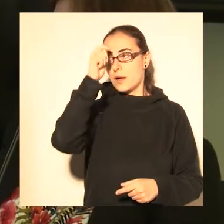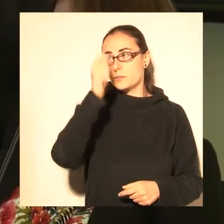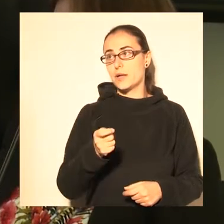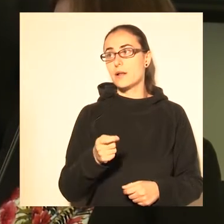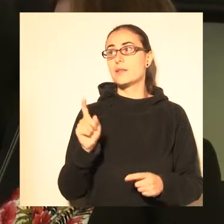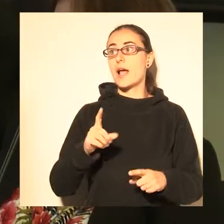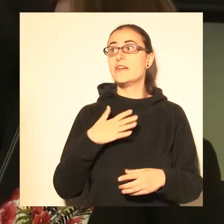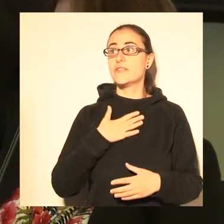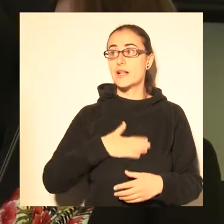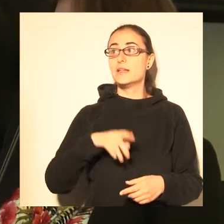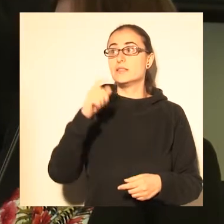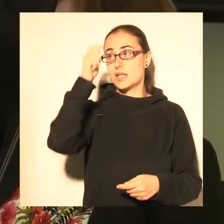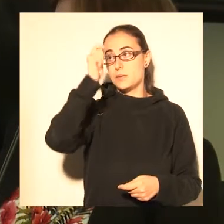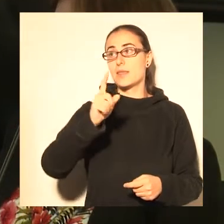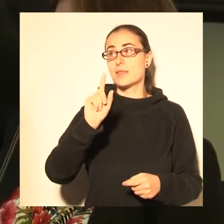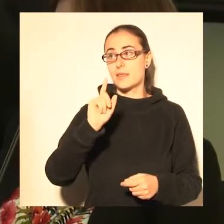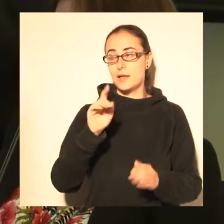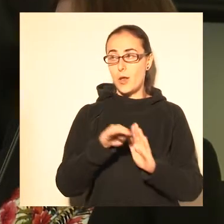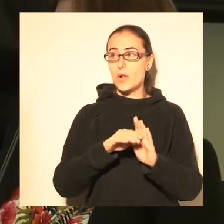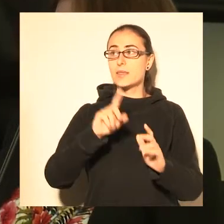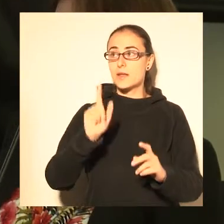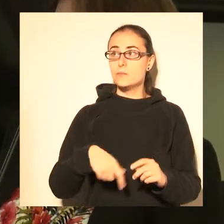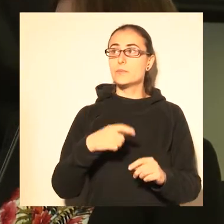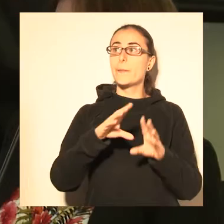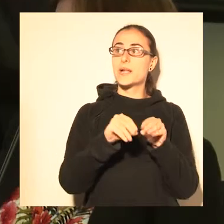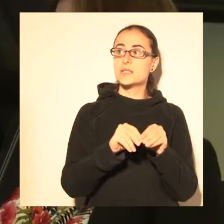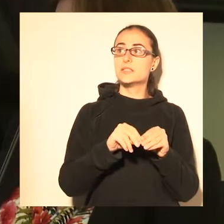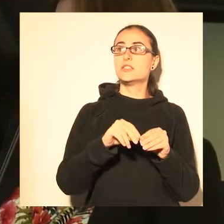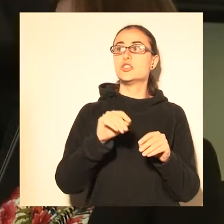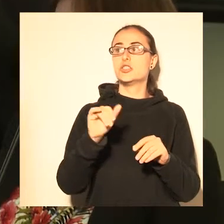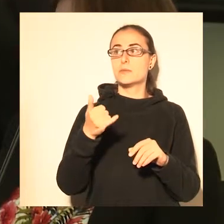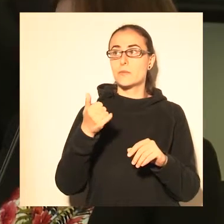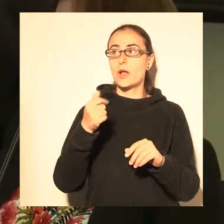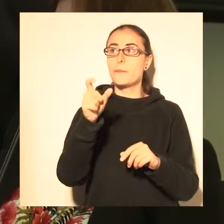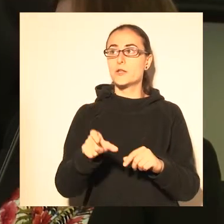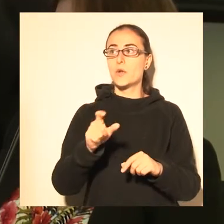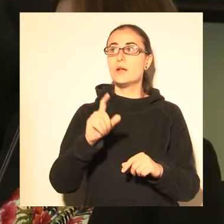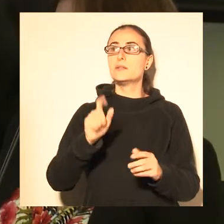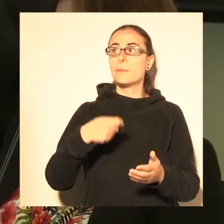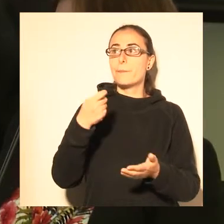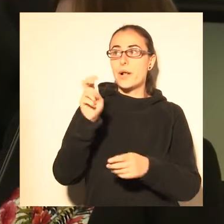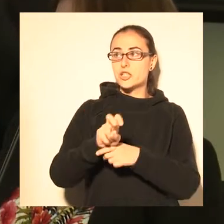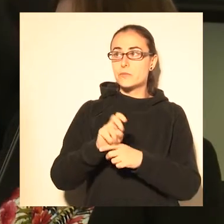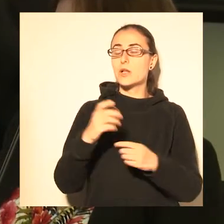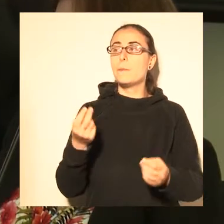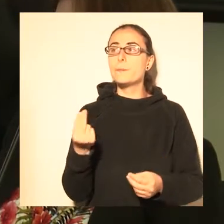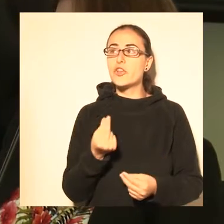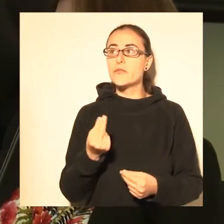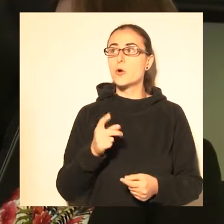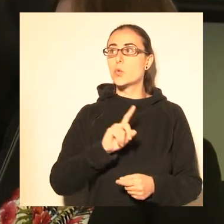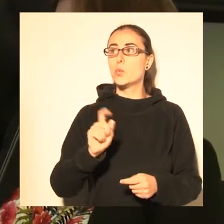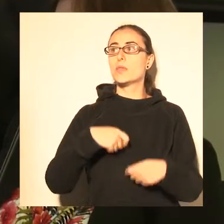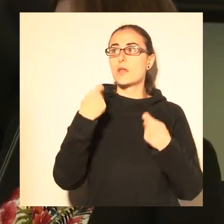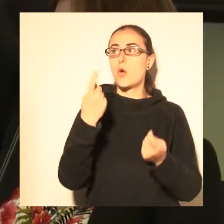nu ești respectat dacă vrei să fii respectat trebuie să ca și părintele și persoana să participe cu